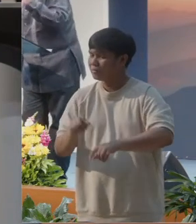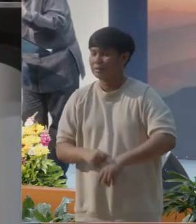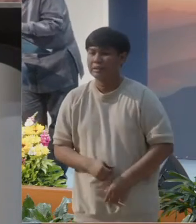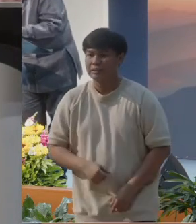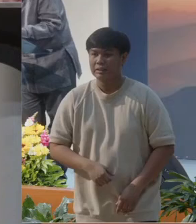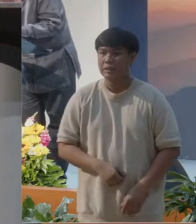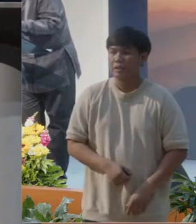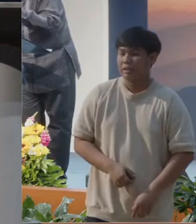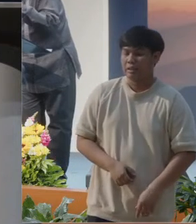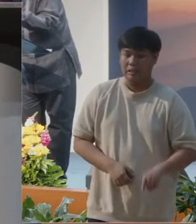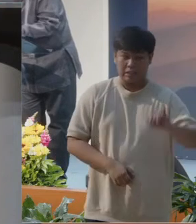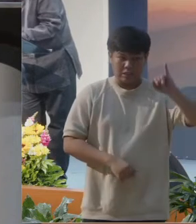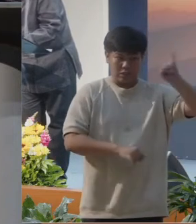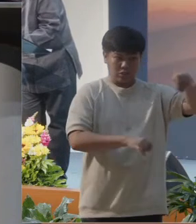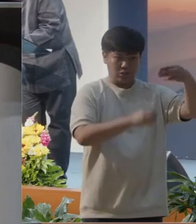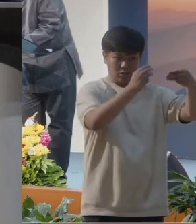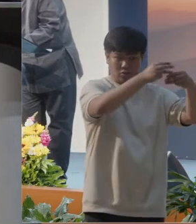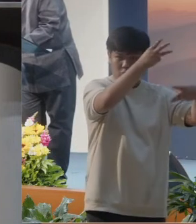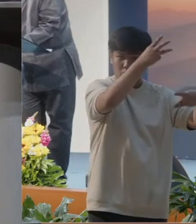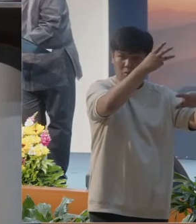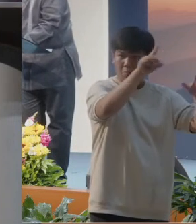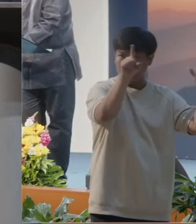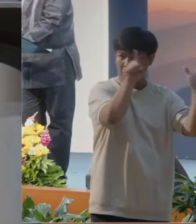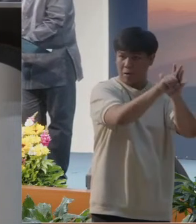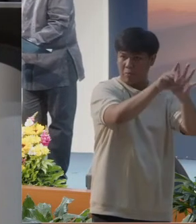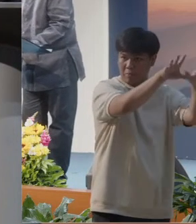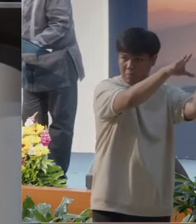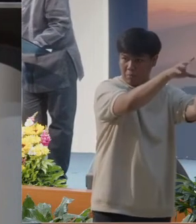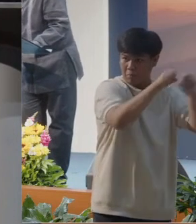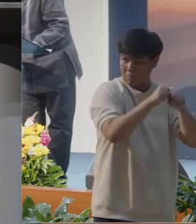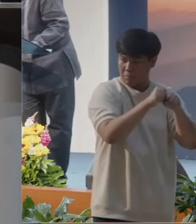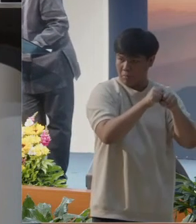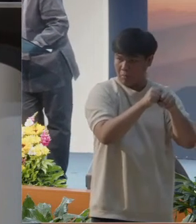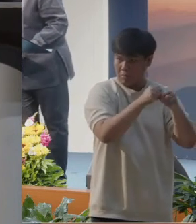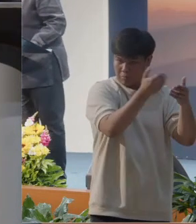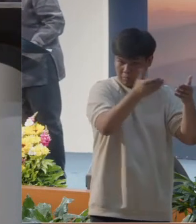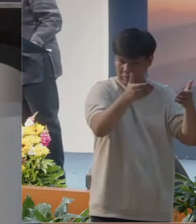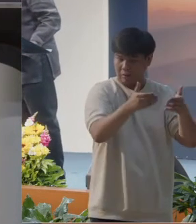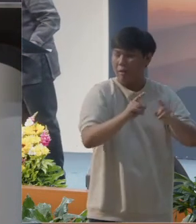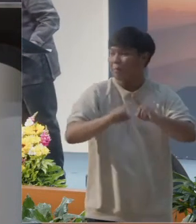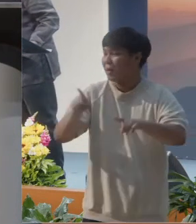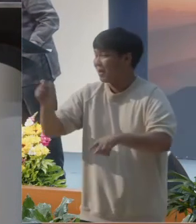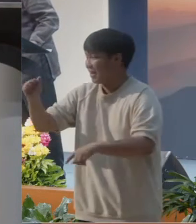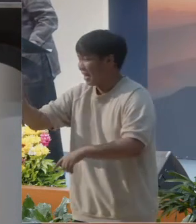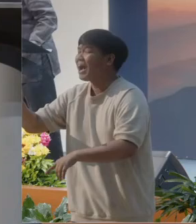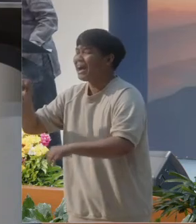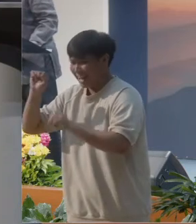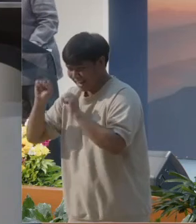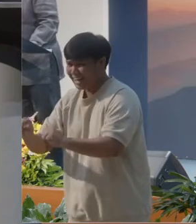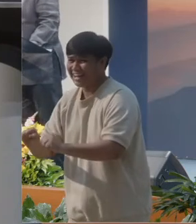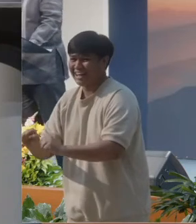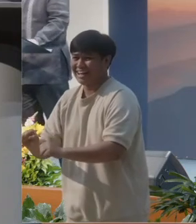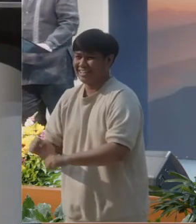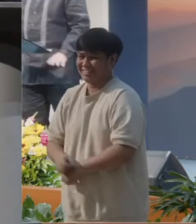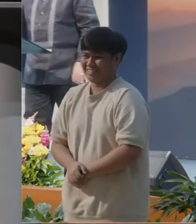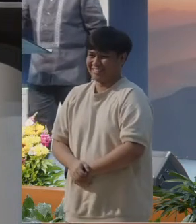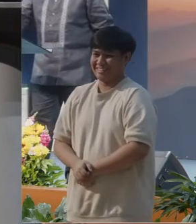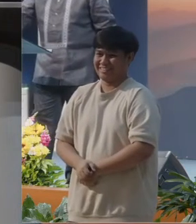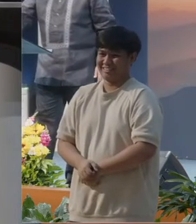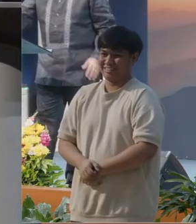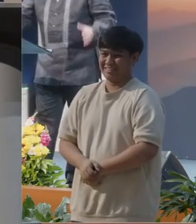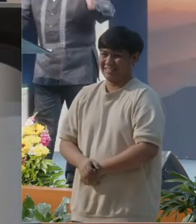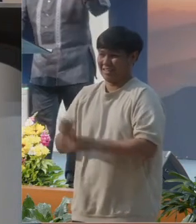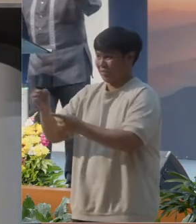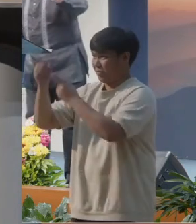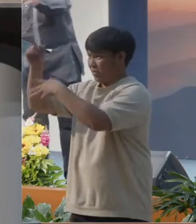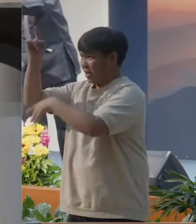its spoils and its livestock you shall take as plunder for yourselves. Hindi na itinalaga sa